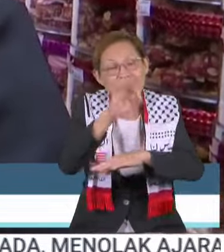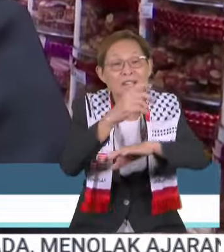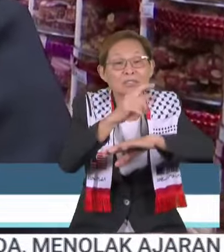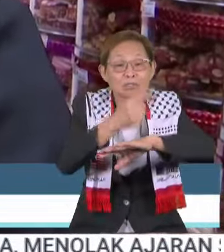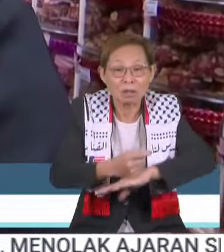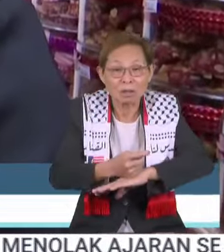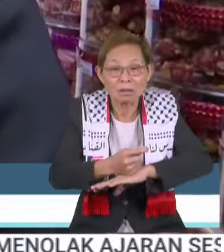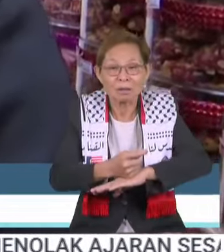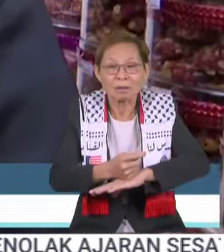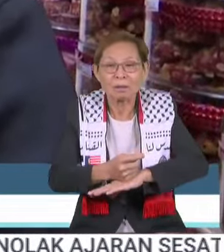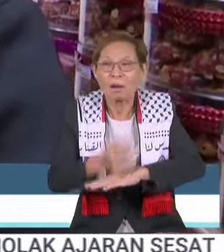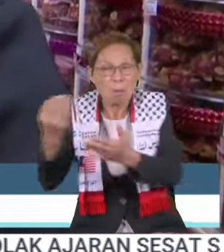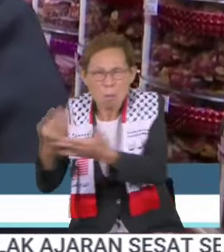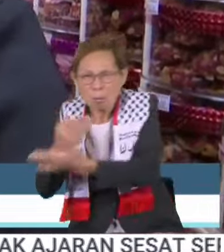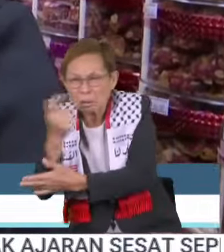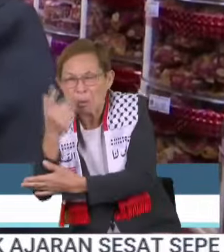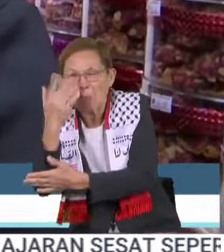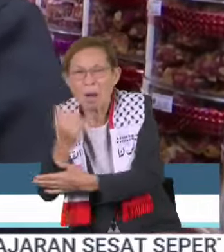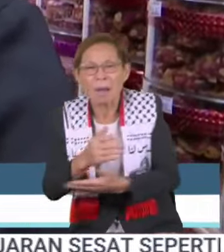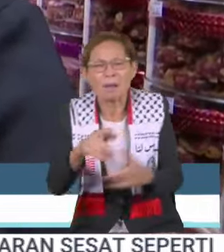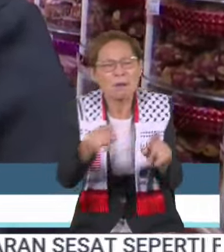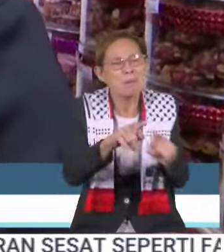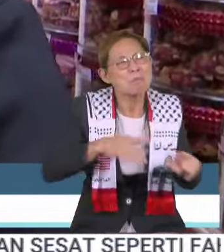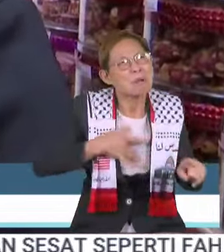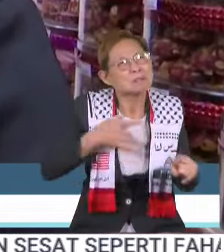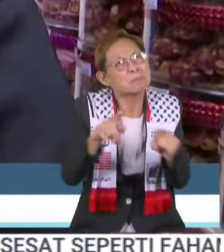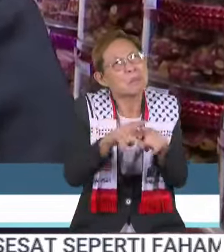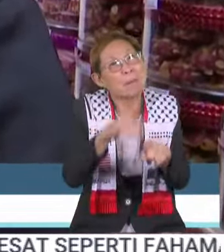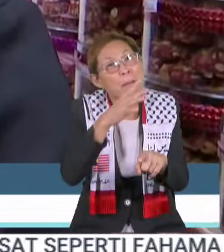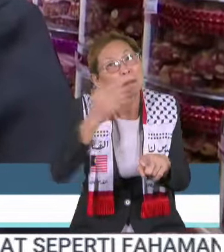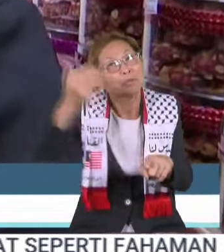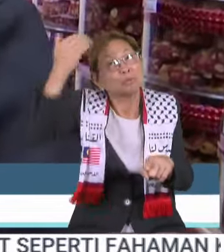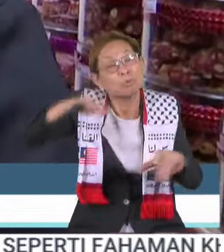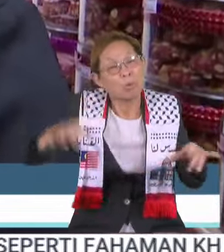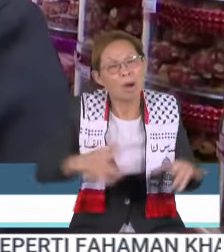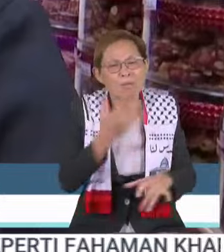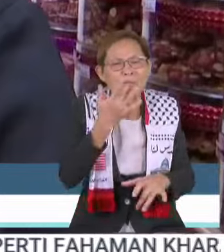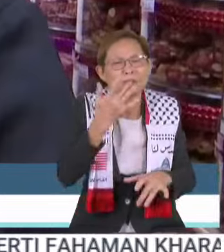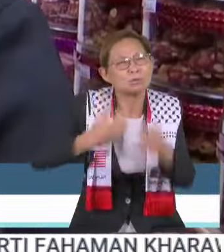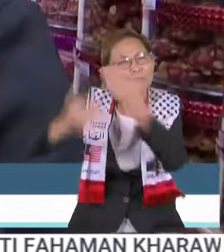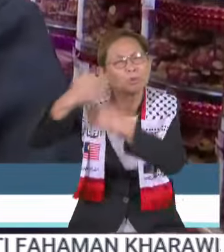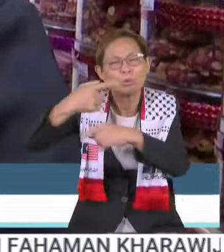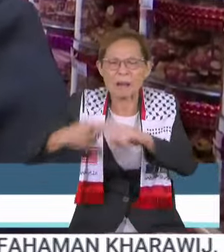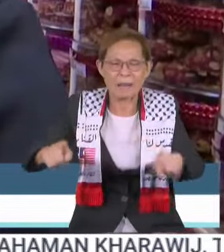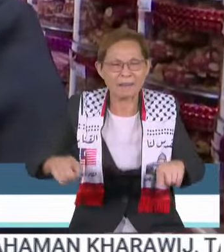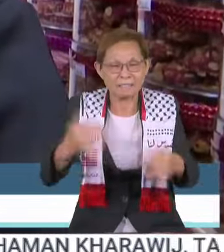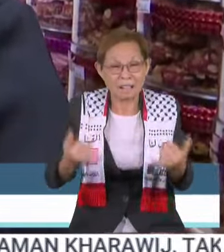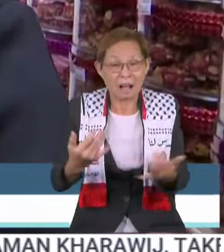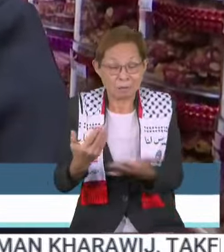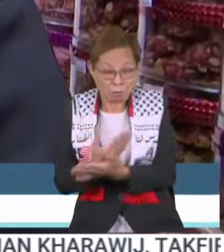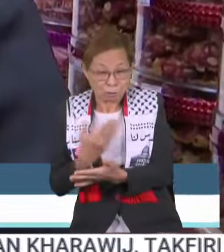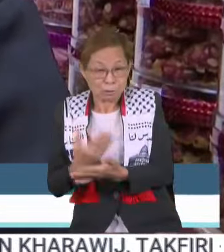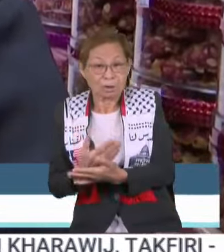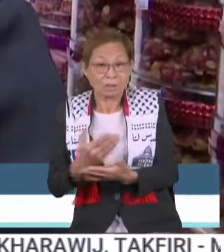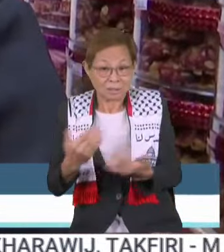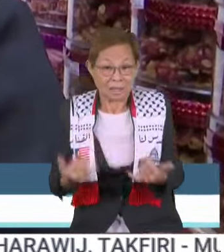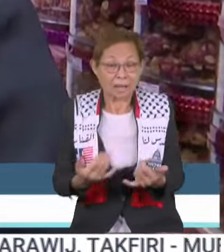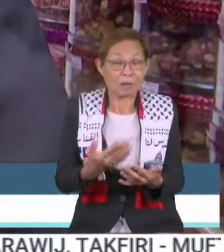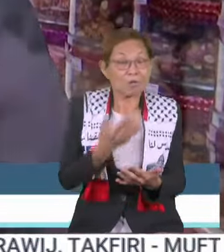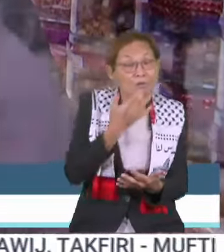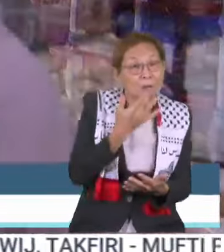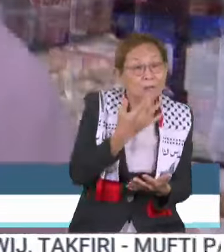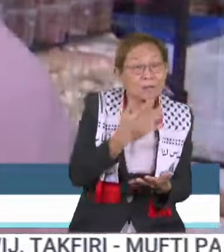moden? Rasa macam hak roh mak kita buat dulu ni. Kita rasa macam tu. Dia rasa dia lain. Hak sekarang dia rasa macam